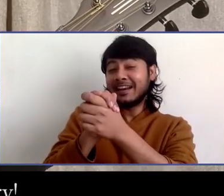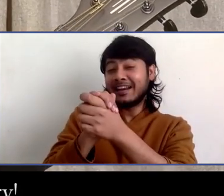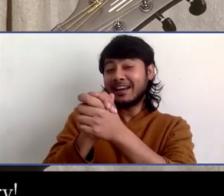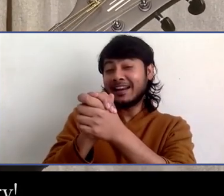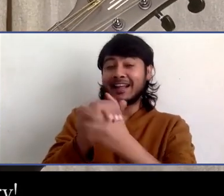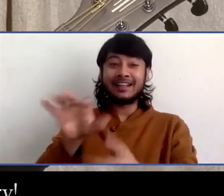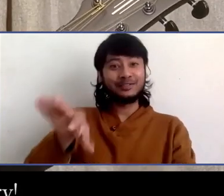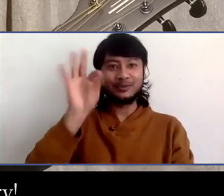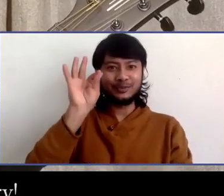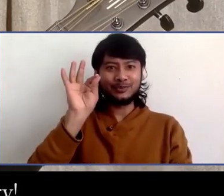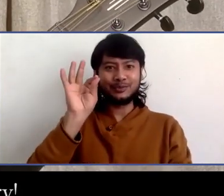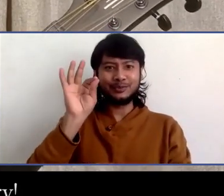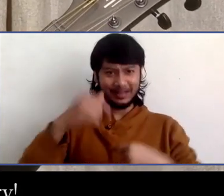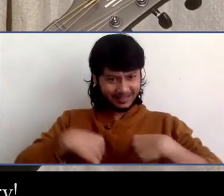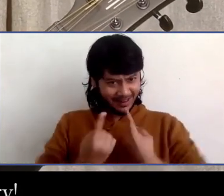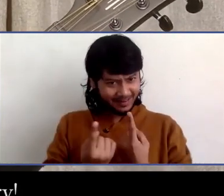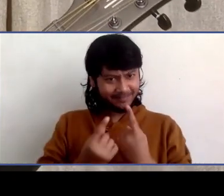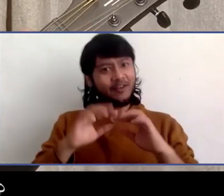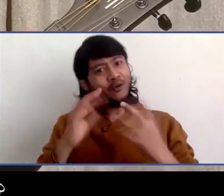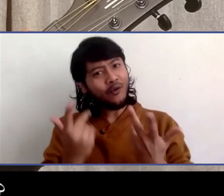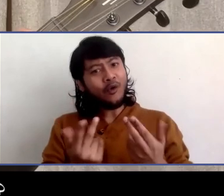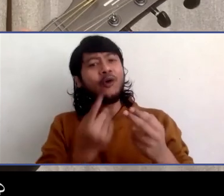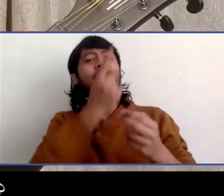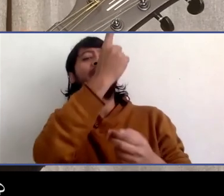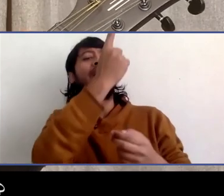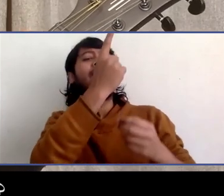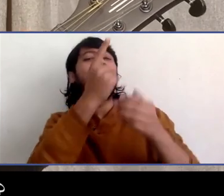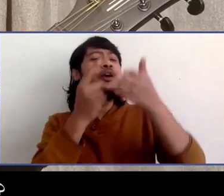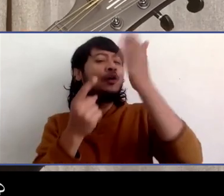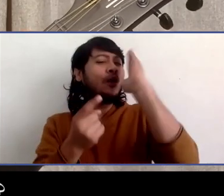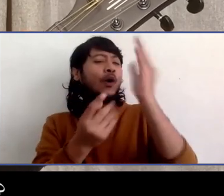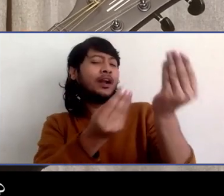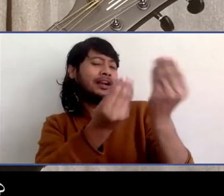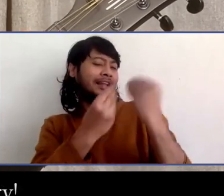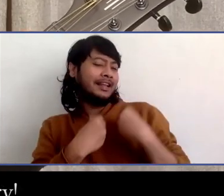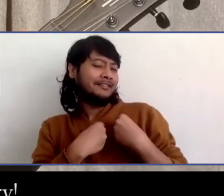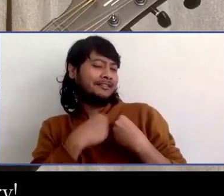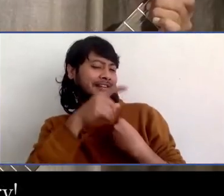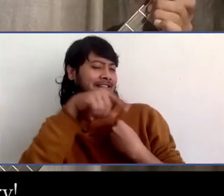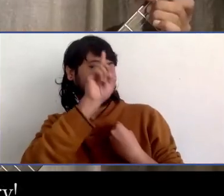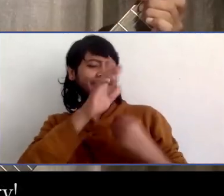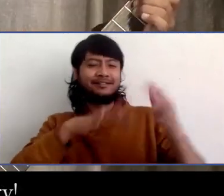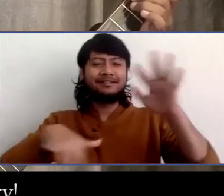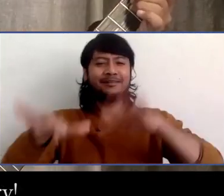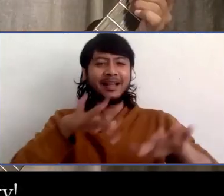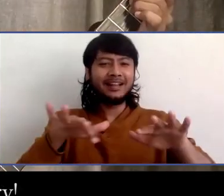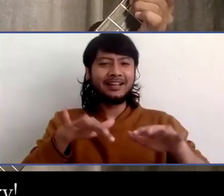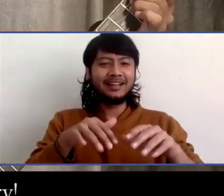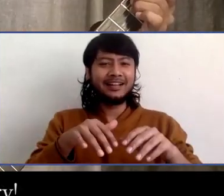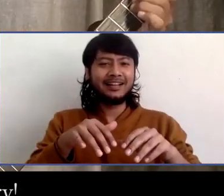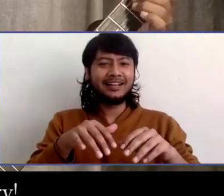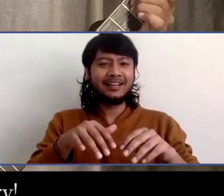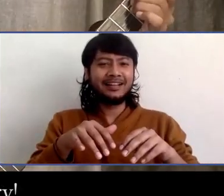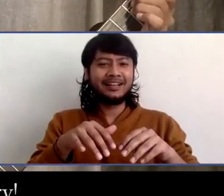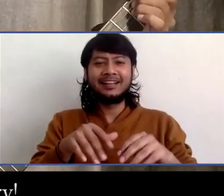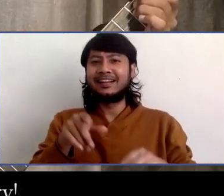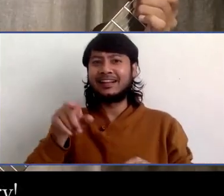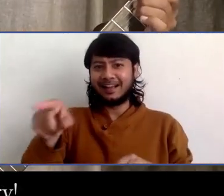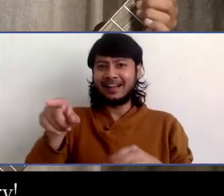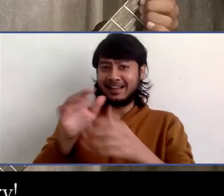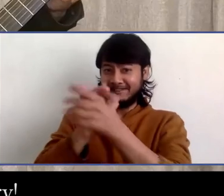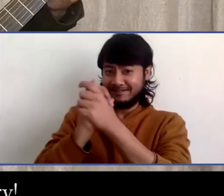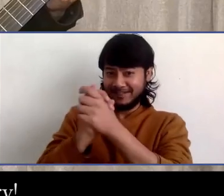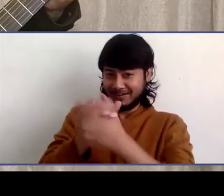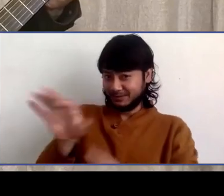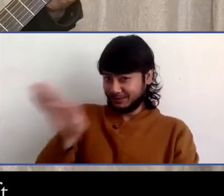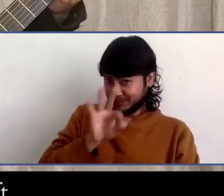खुदा ने खुद ही बुनी. ये यारी है हमने चुनी, या कहानी है ये खुदा ने खुद ही